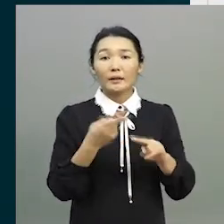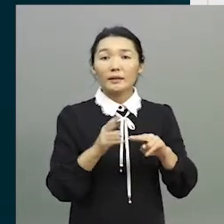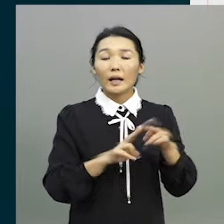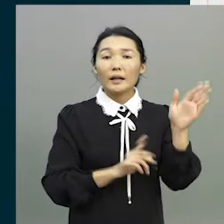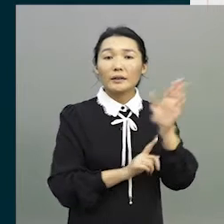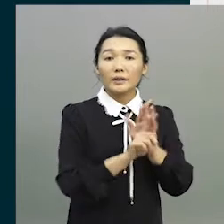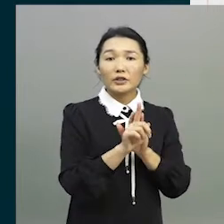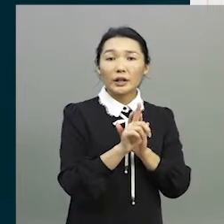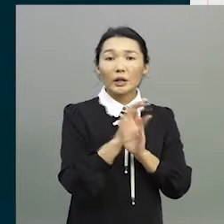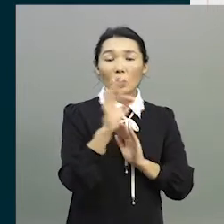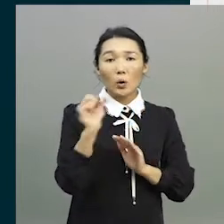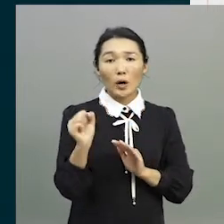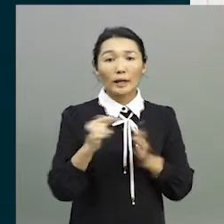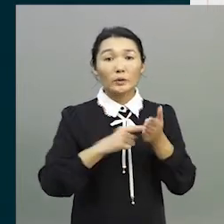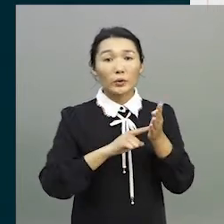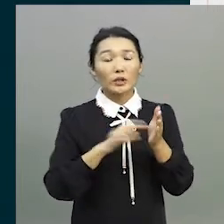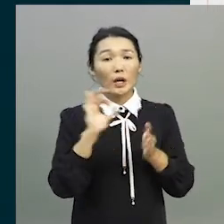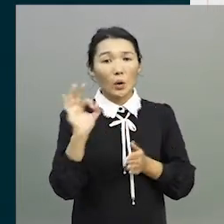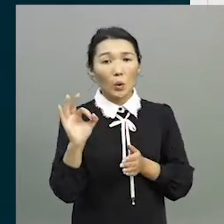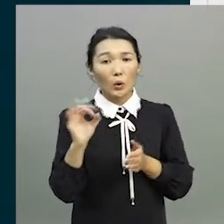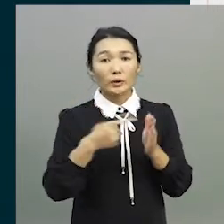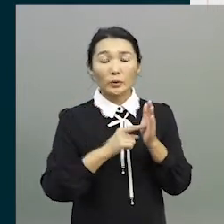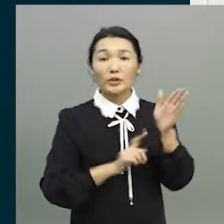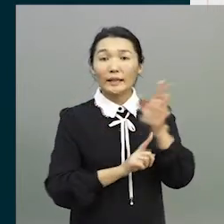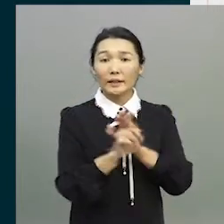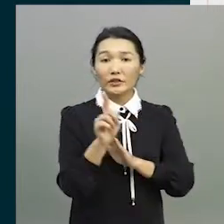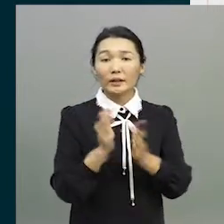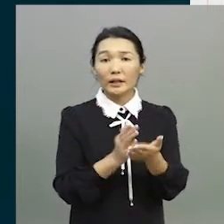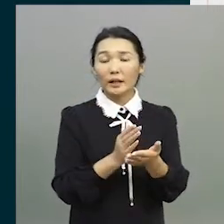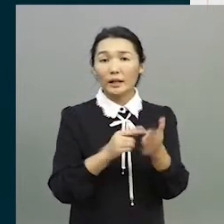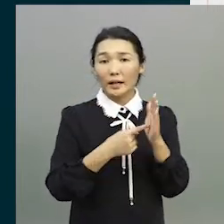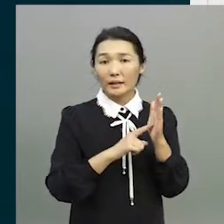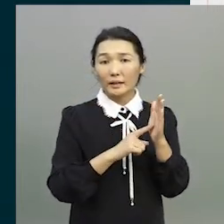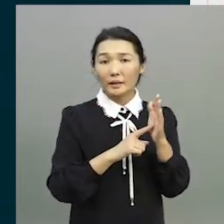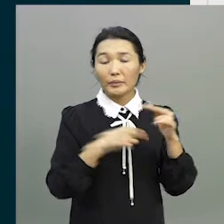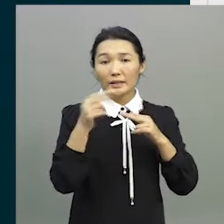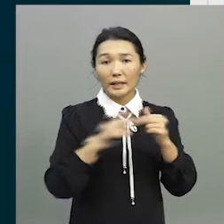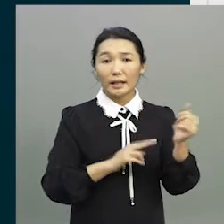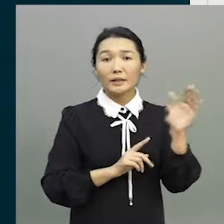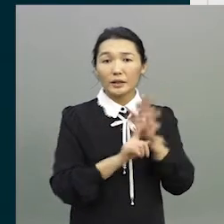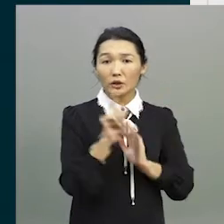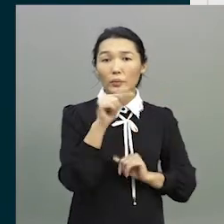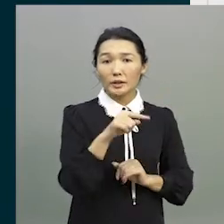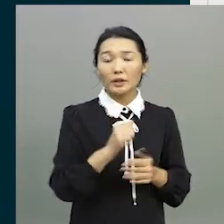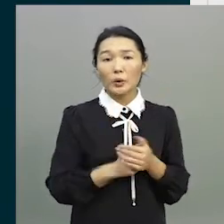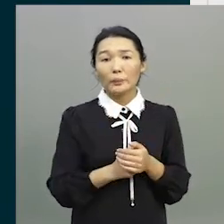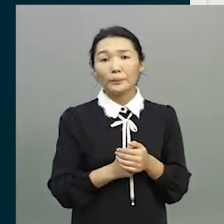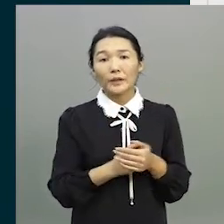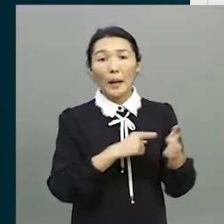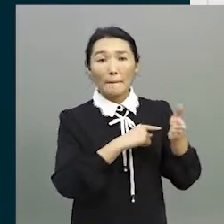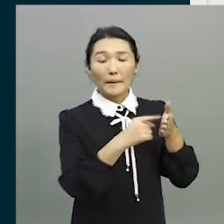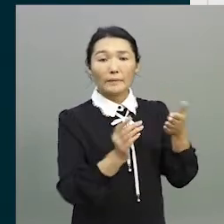это . а . начала координат то построение мы начнем с нее проведем вектор